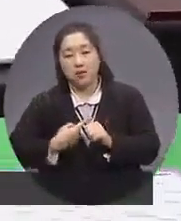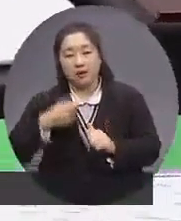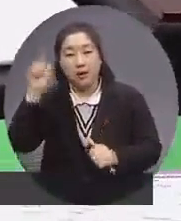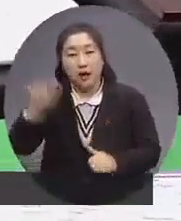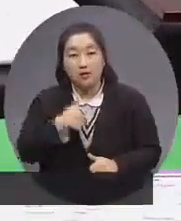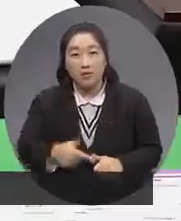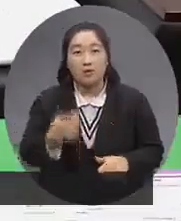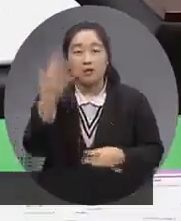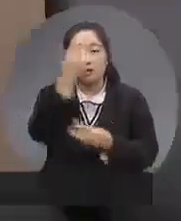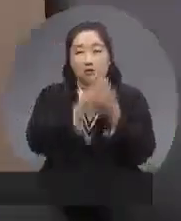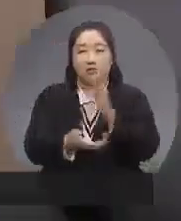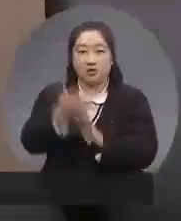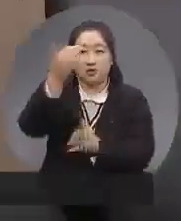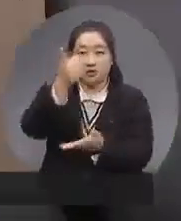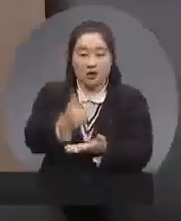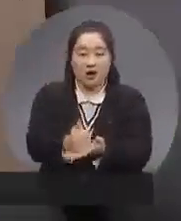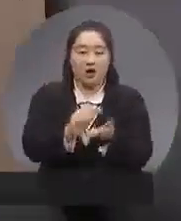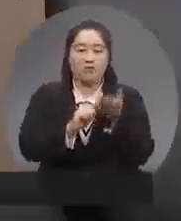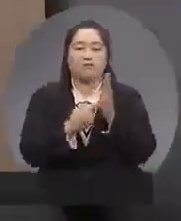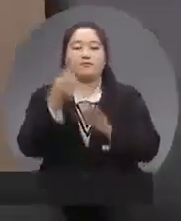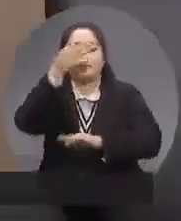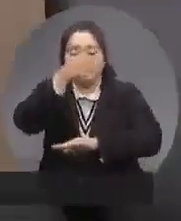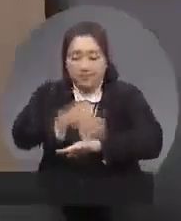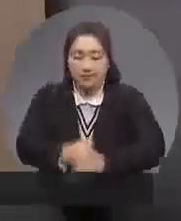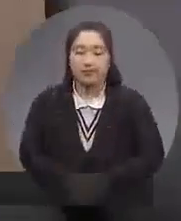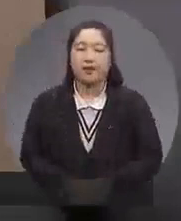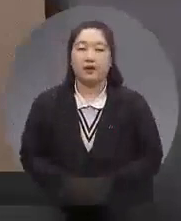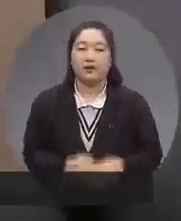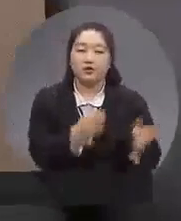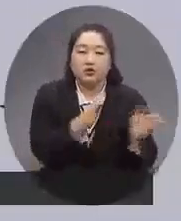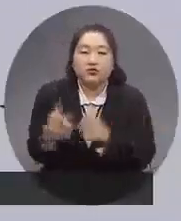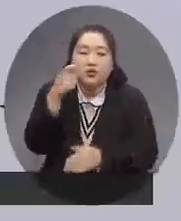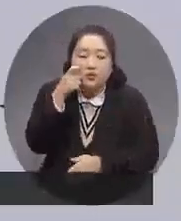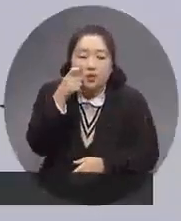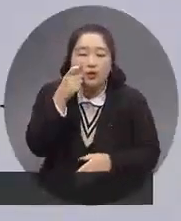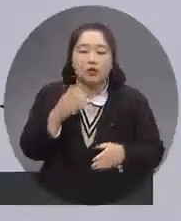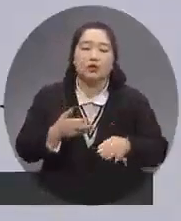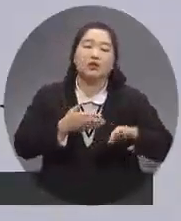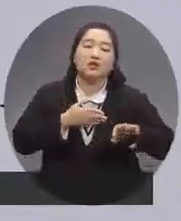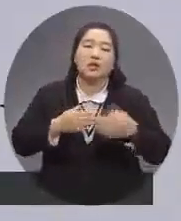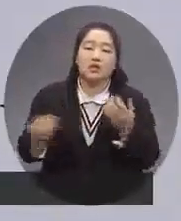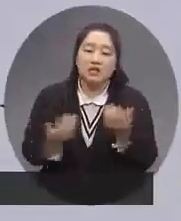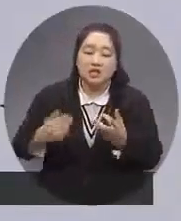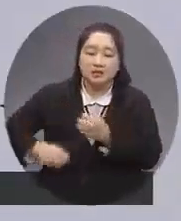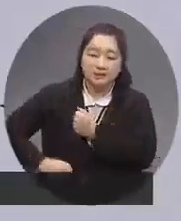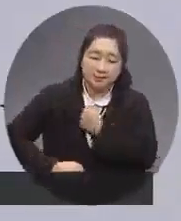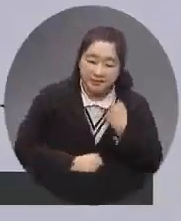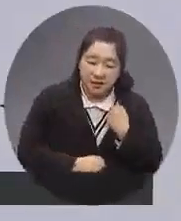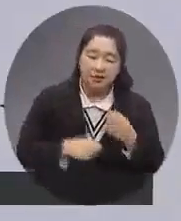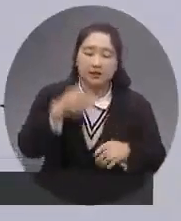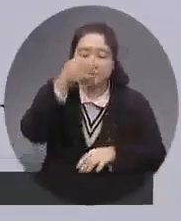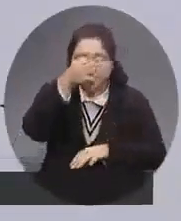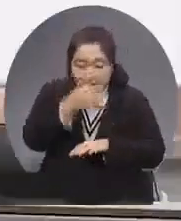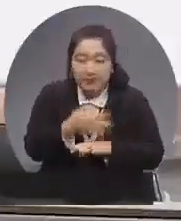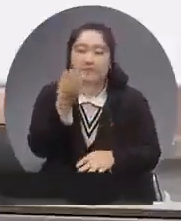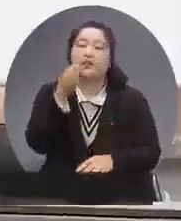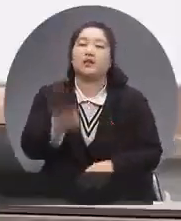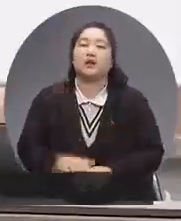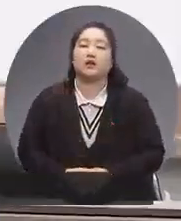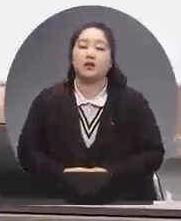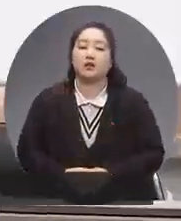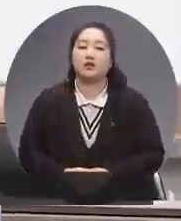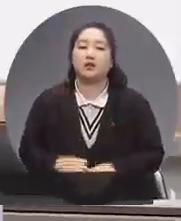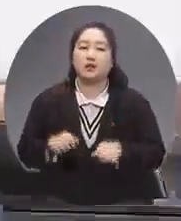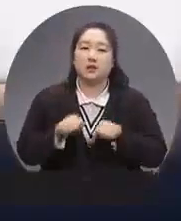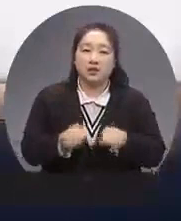이범석 청주시장이 공개 사과했습니다. 대비를 못해 제설 작업이 늦어진 점을 인정하며 고개를 숙였습니다. 제설